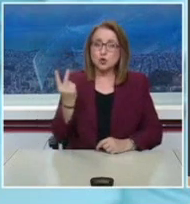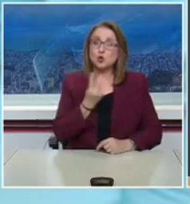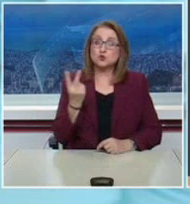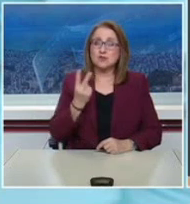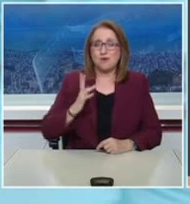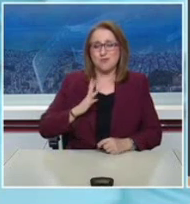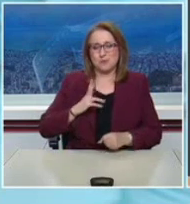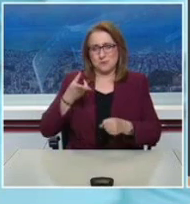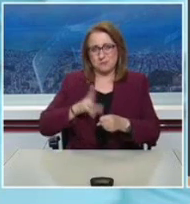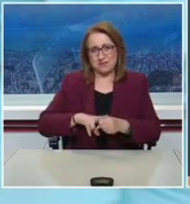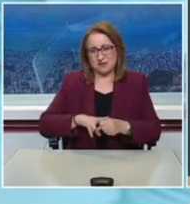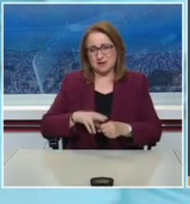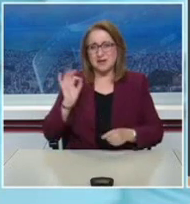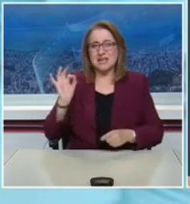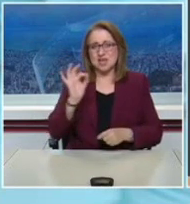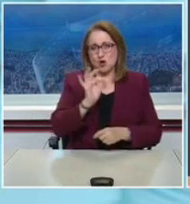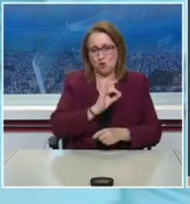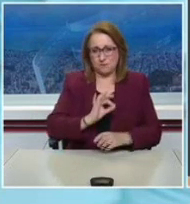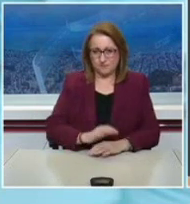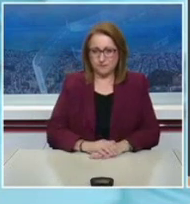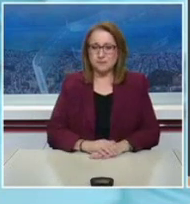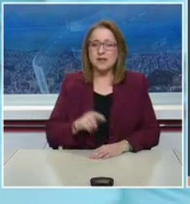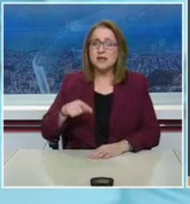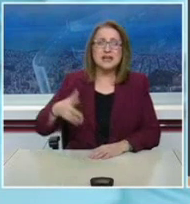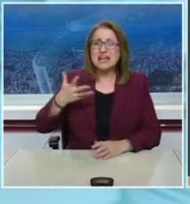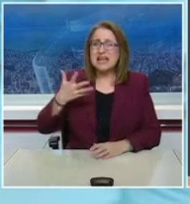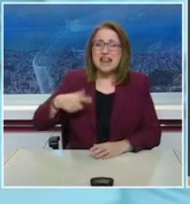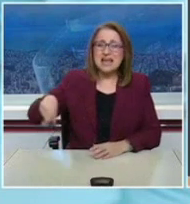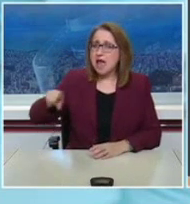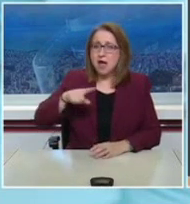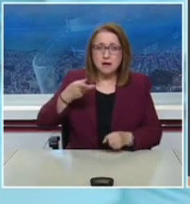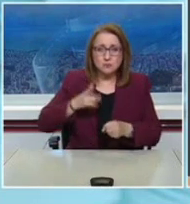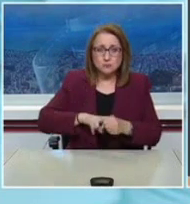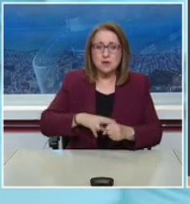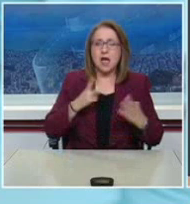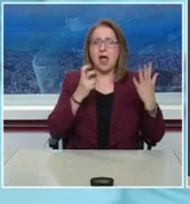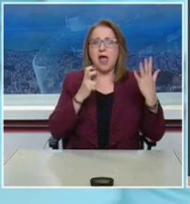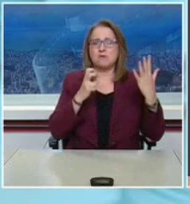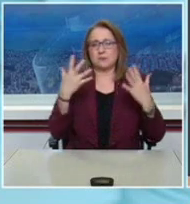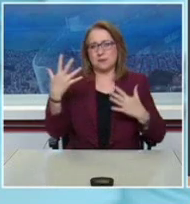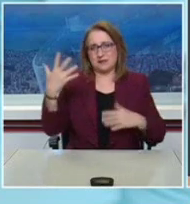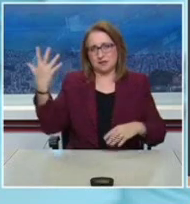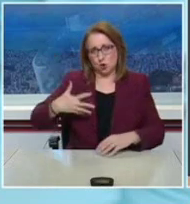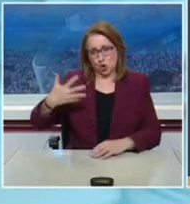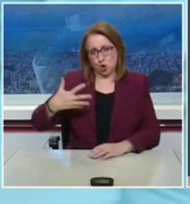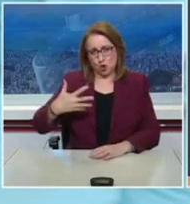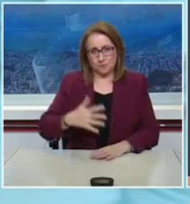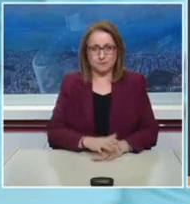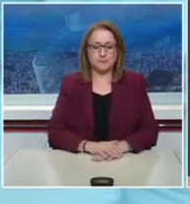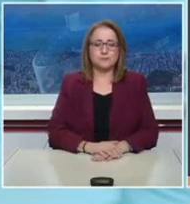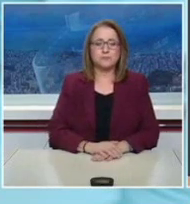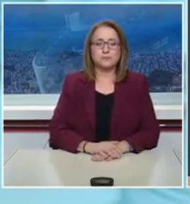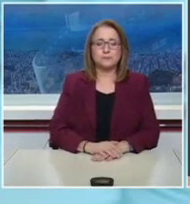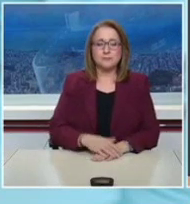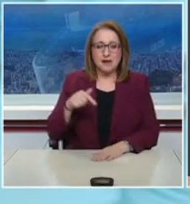θανάτους. Η μέση ηλικία των θανόντων συμπολιτών μας ήταν τα 75 έτη. Σε αυτή τη λίστα